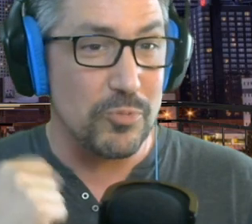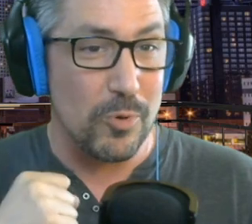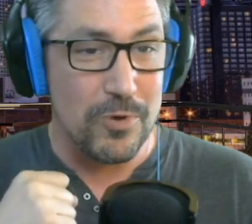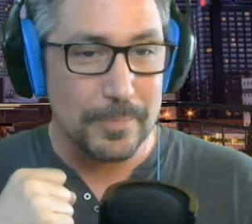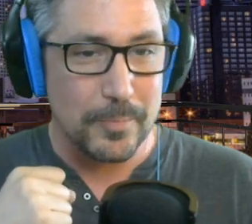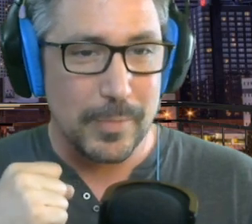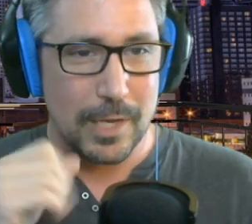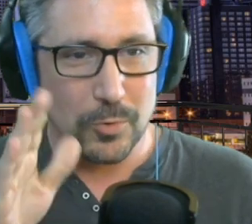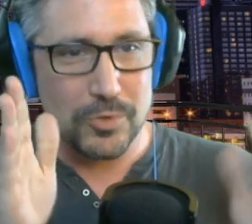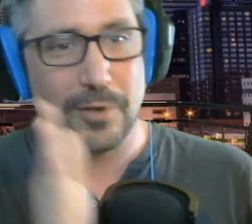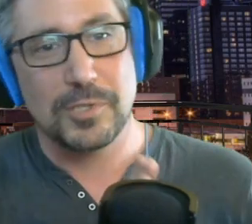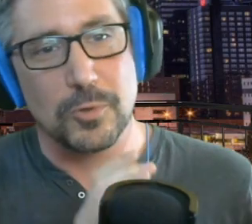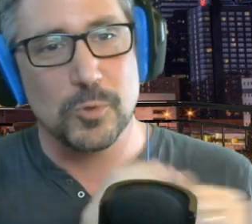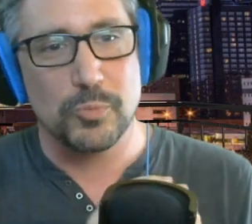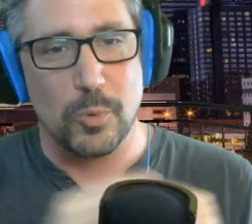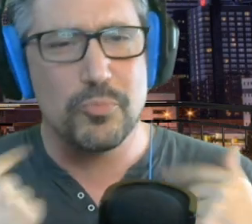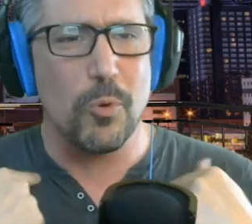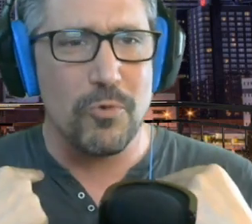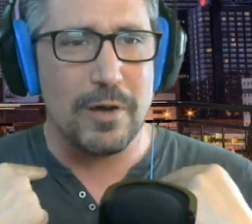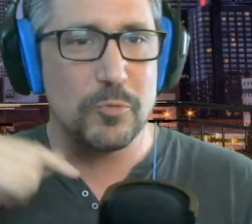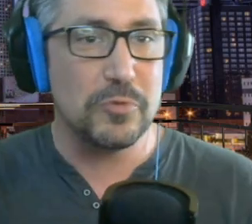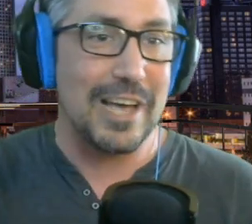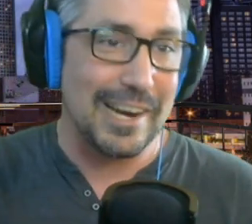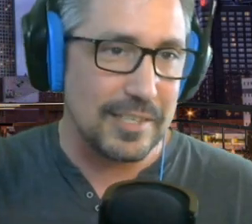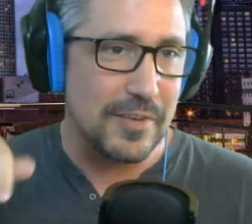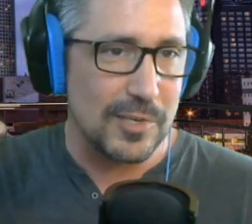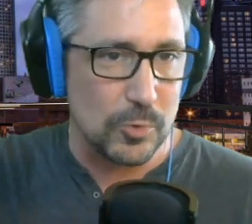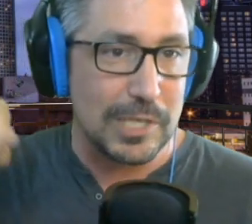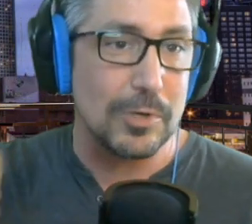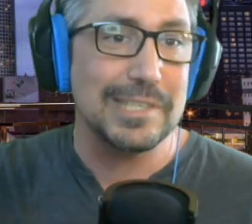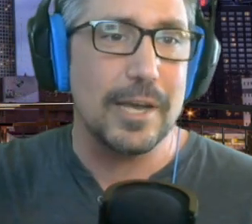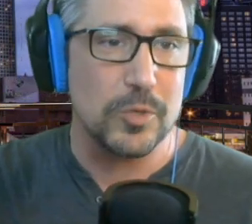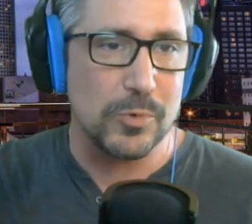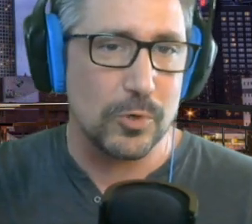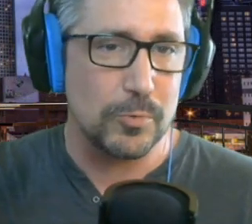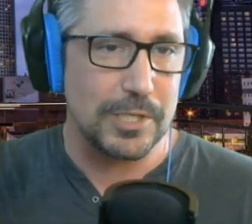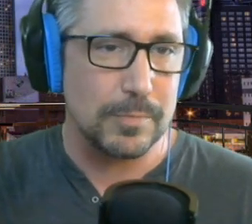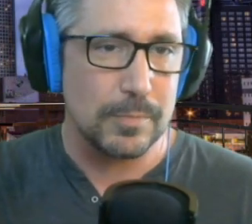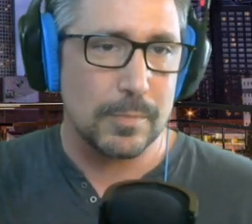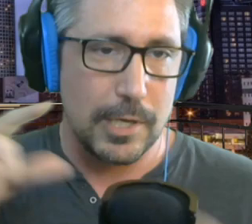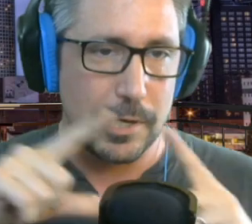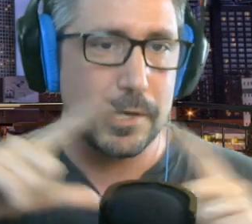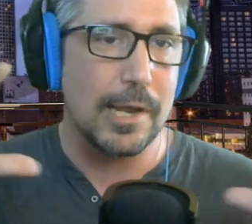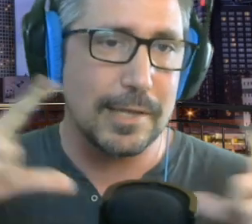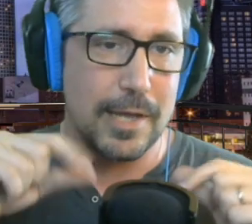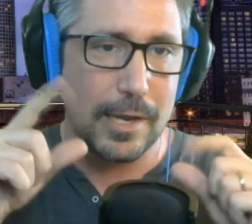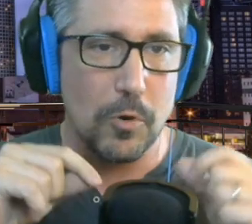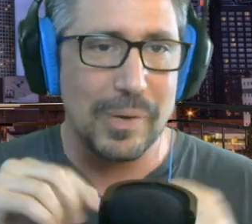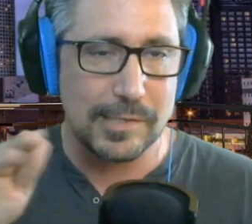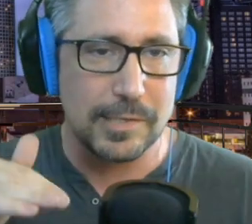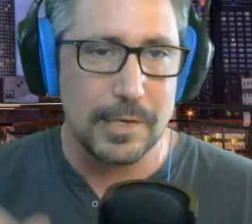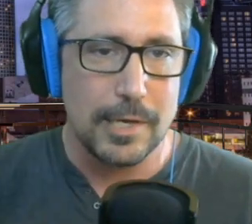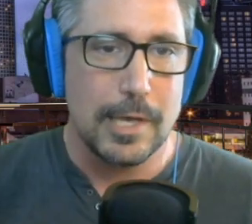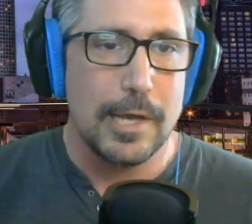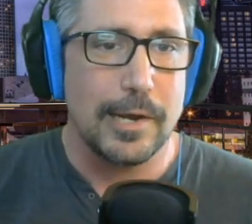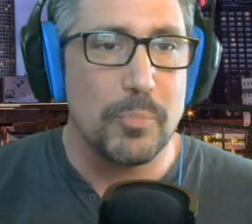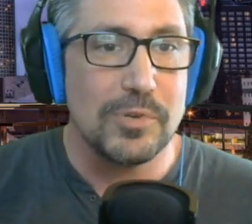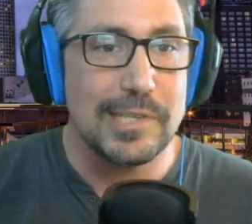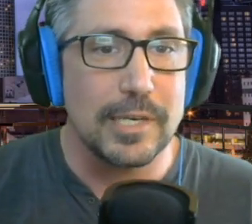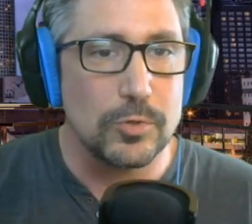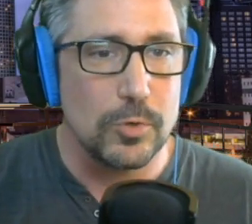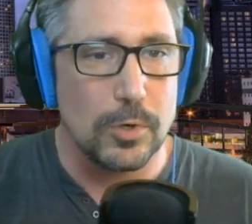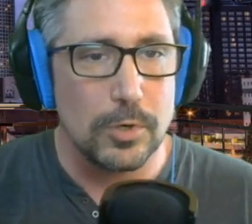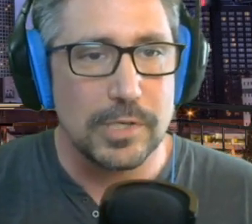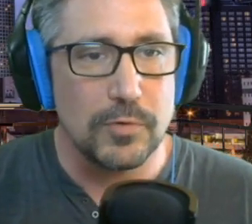monde, sauf pour moi. Donc il y aura le titre en dessous. Pour moi, vous pouvez activer les sous-titres directement sur Twitch et régler la taille, l'opacité, la